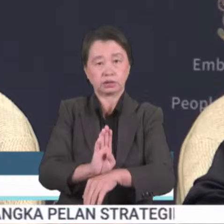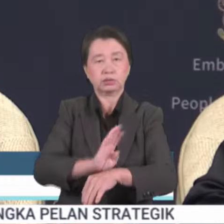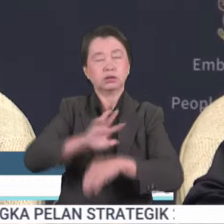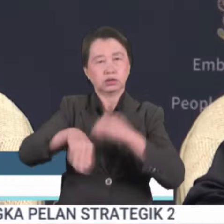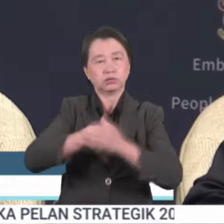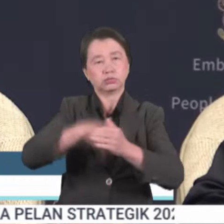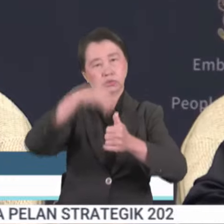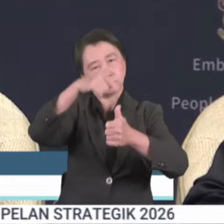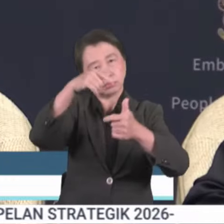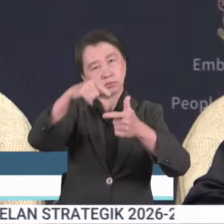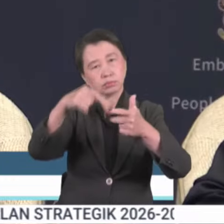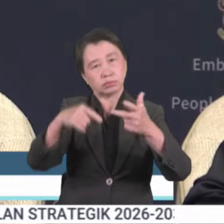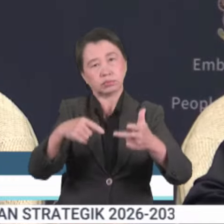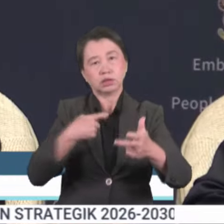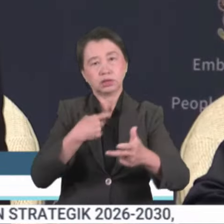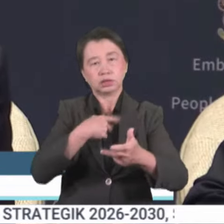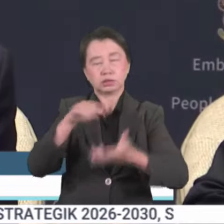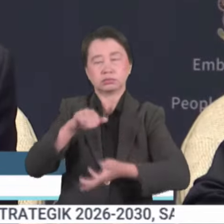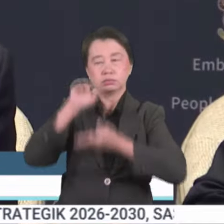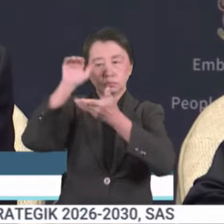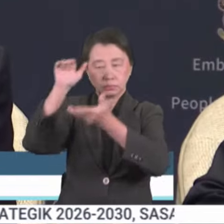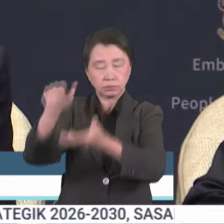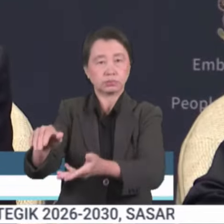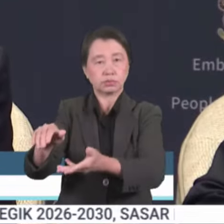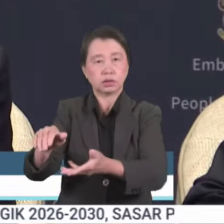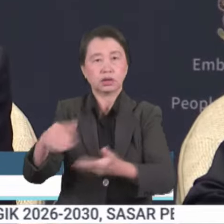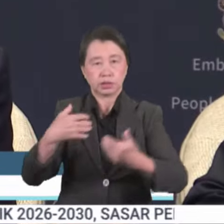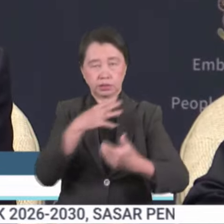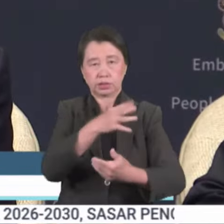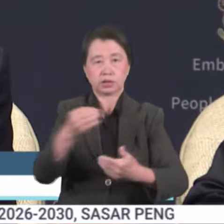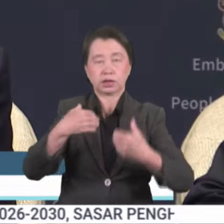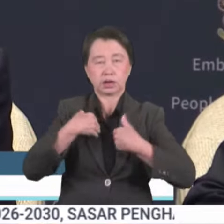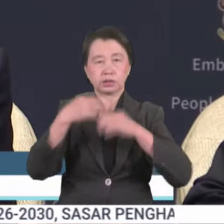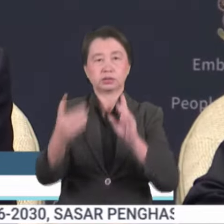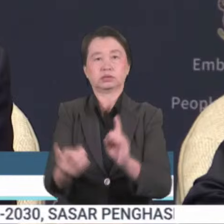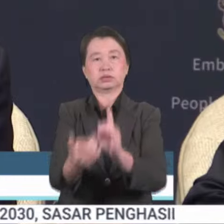Semua ini kesempatan kita sampaikan bila ada pertemuan